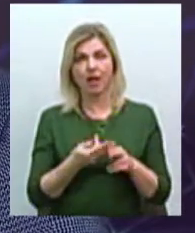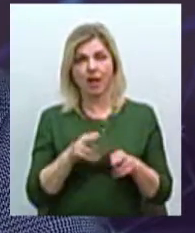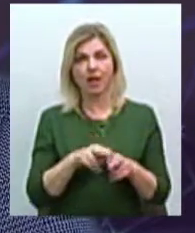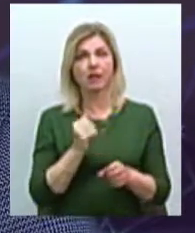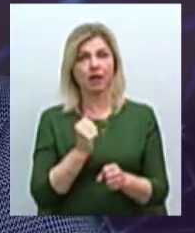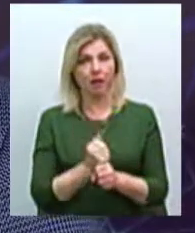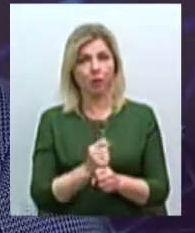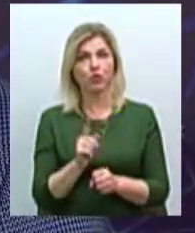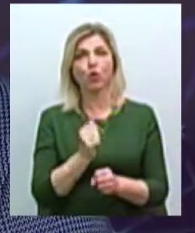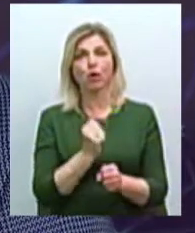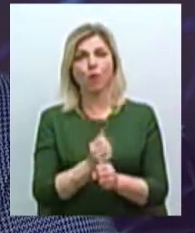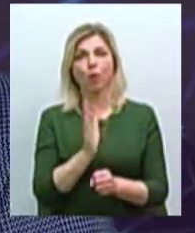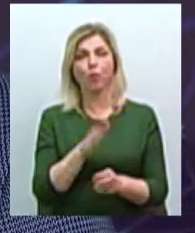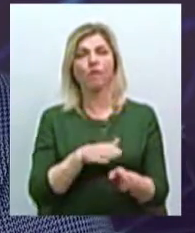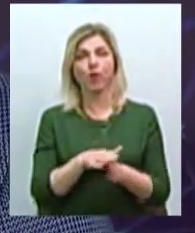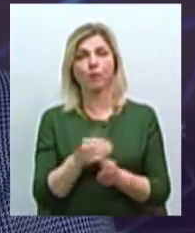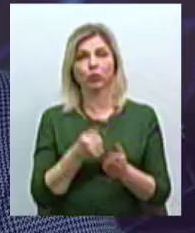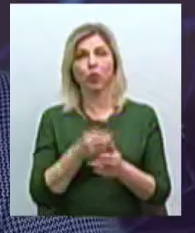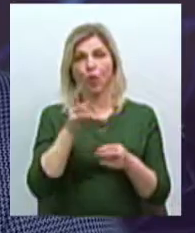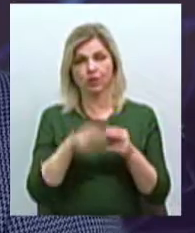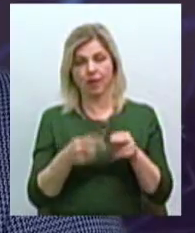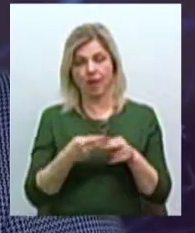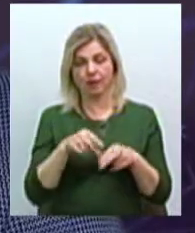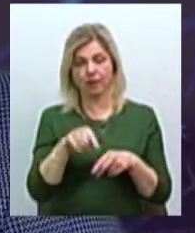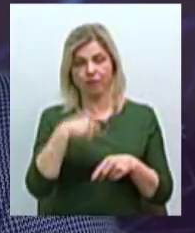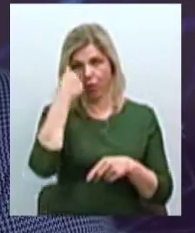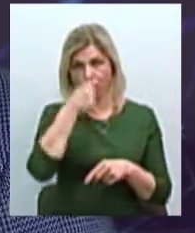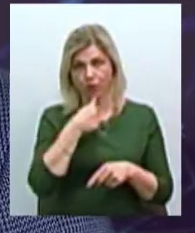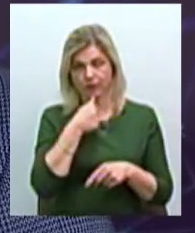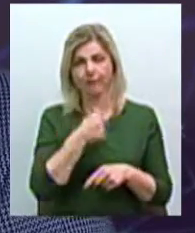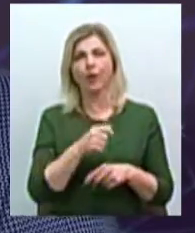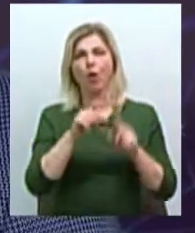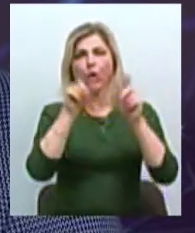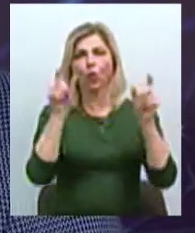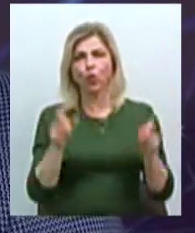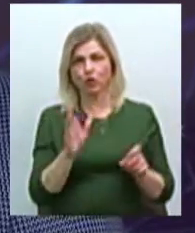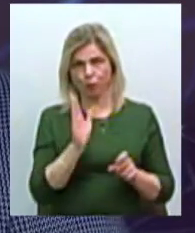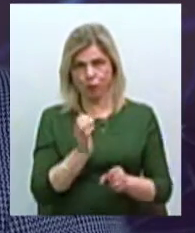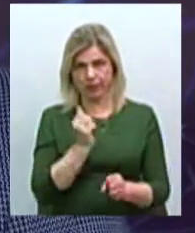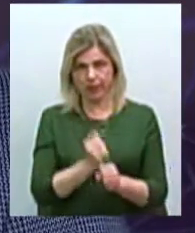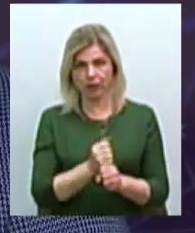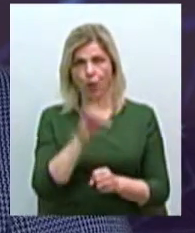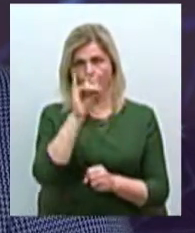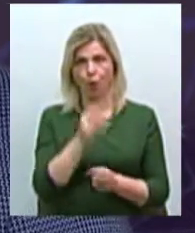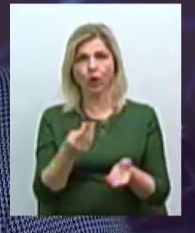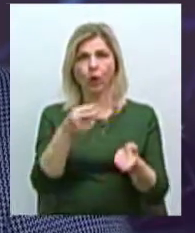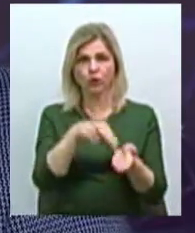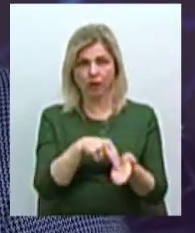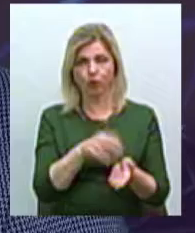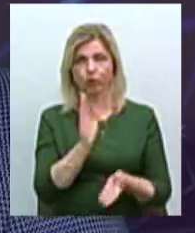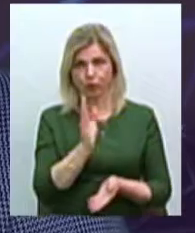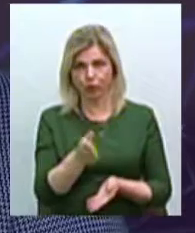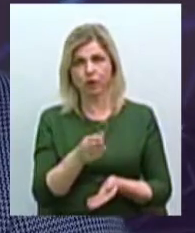что работы будут выполнены до конца этого года. Все, то есть от косы будут сделаны, окна установлены, а по